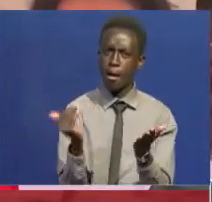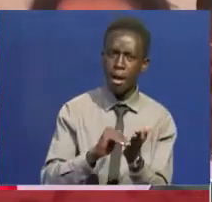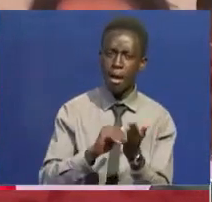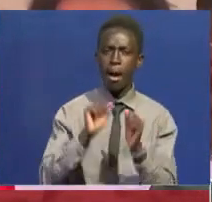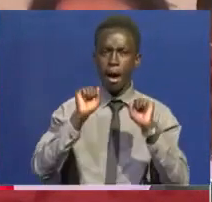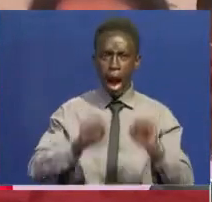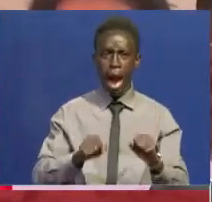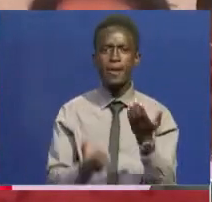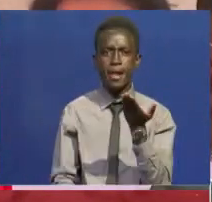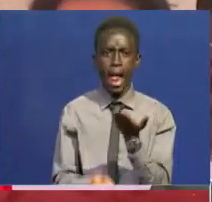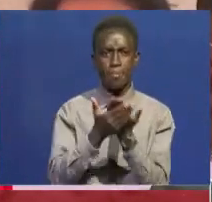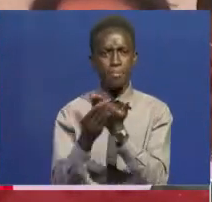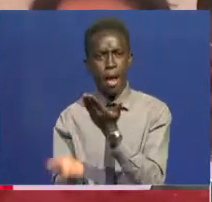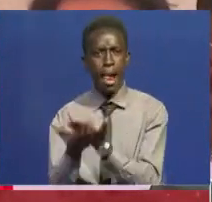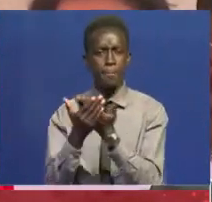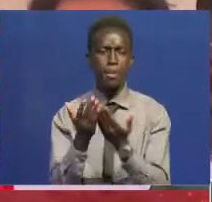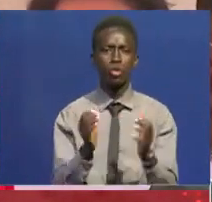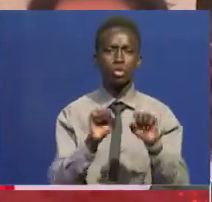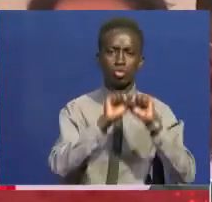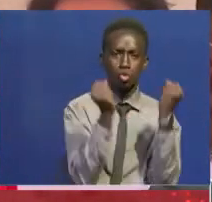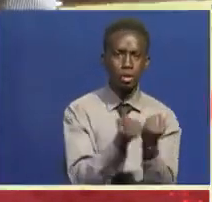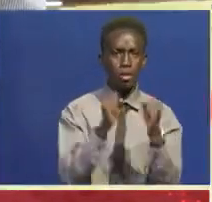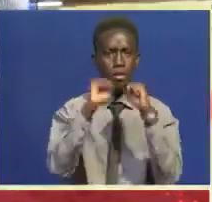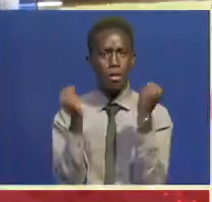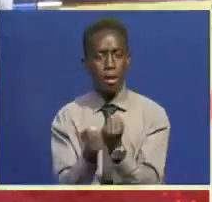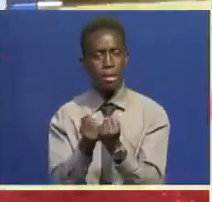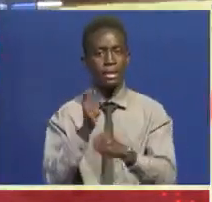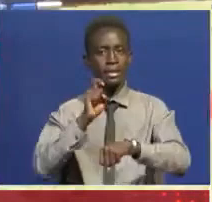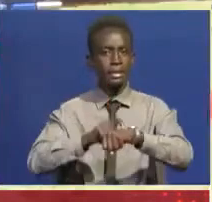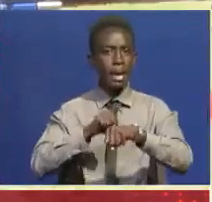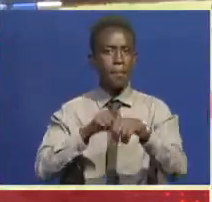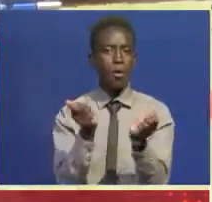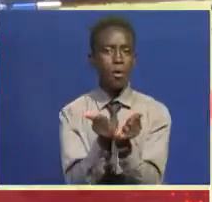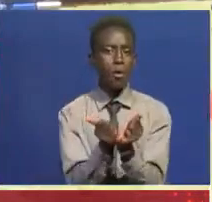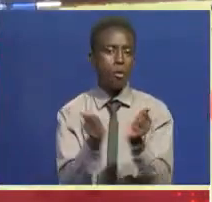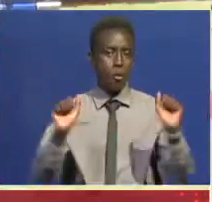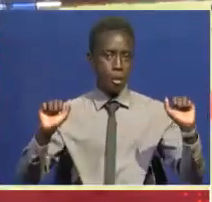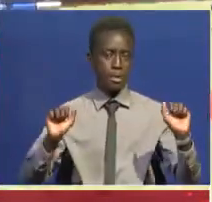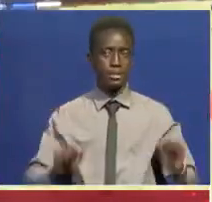contributing members of the society upon release. Weekly for Catch, Darubini Weekendi.